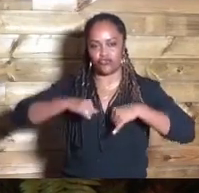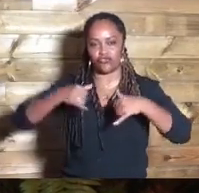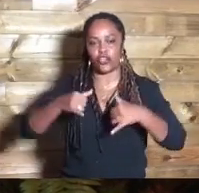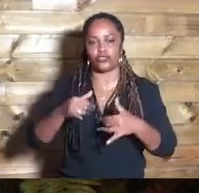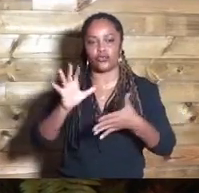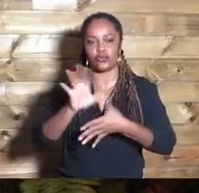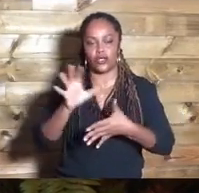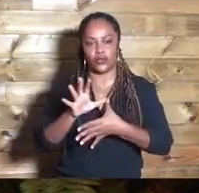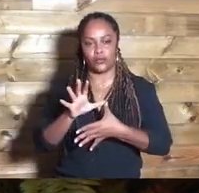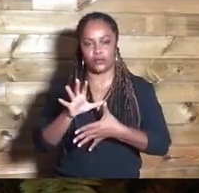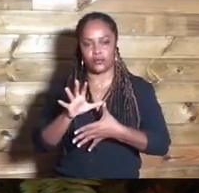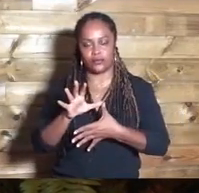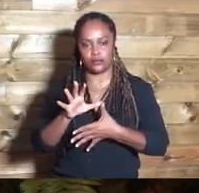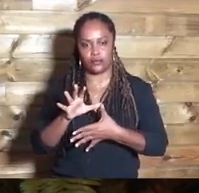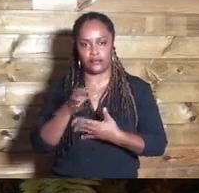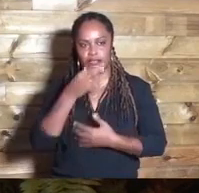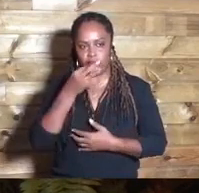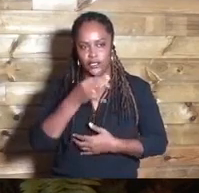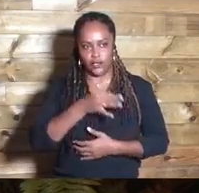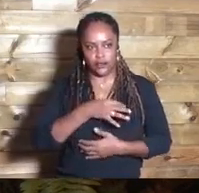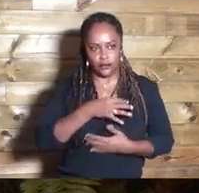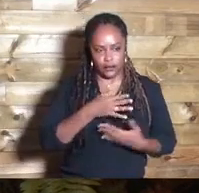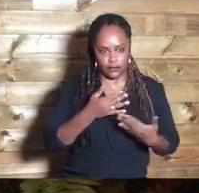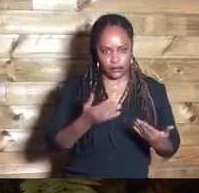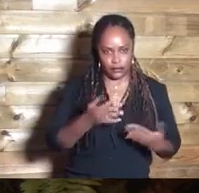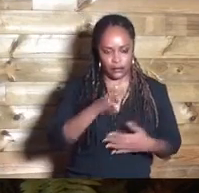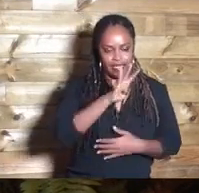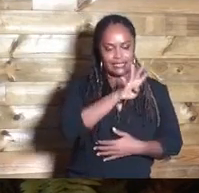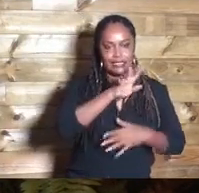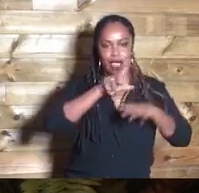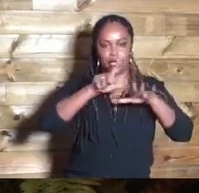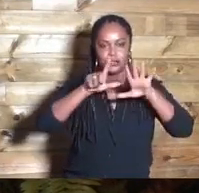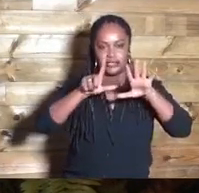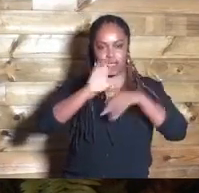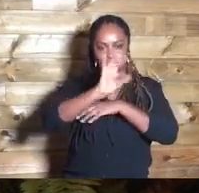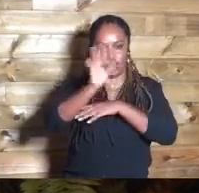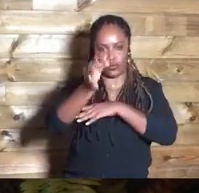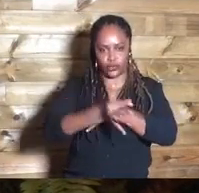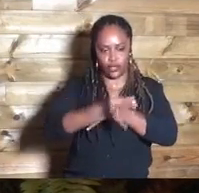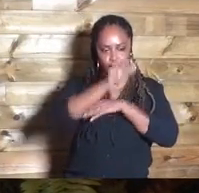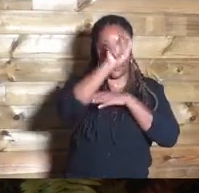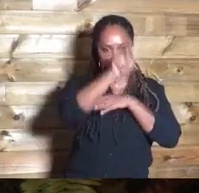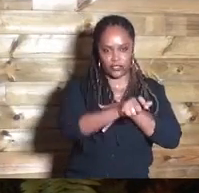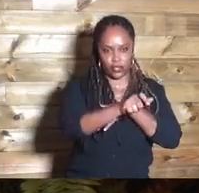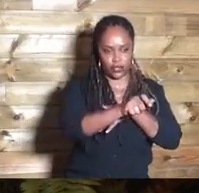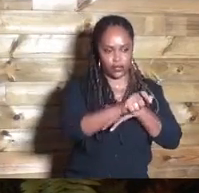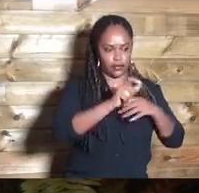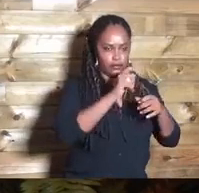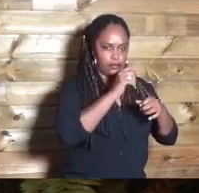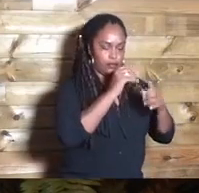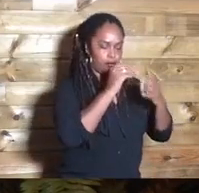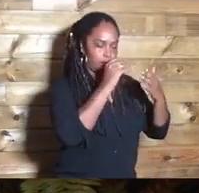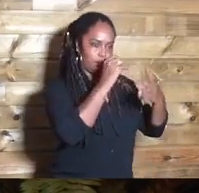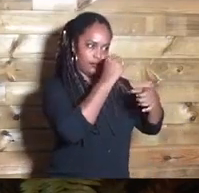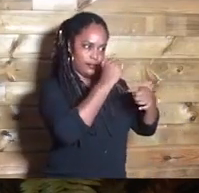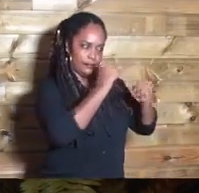presque 47% à moun a don l'année ka pati durablement pa ka vivre en Guadeloupe. Vous faites en Guadeloupe vous ka pati parce